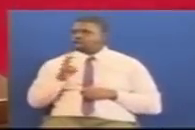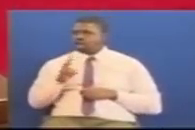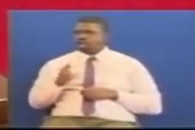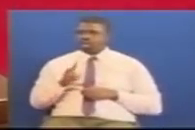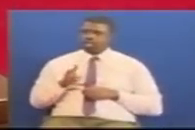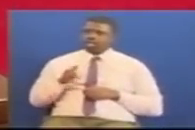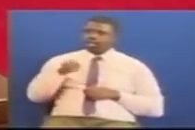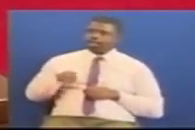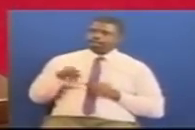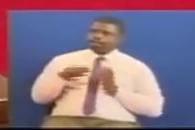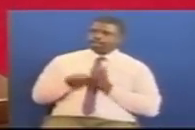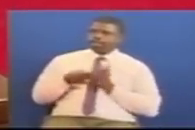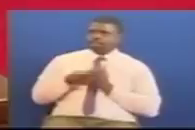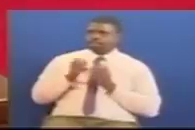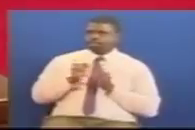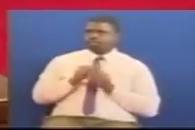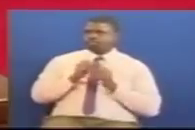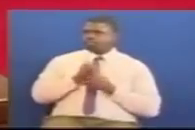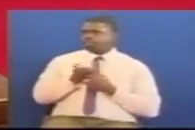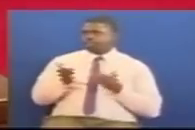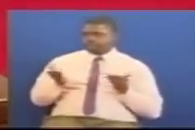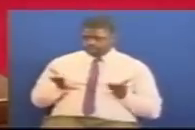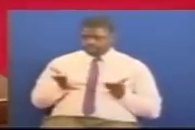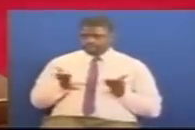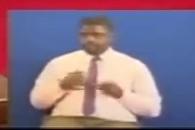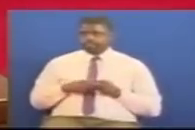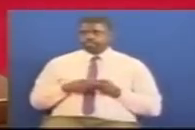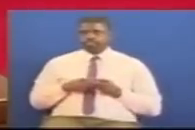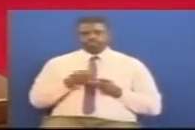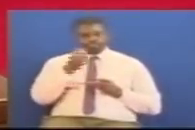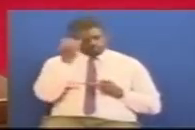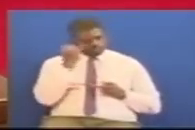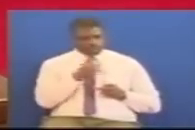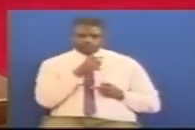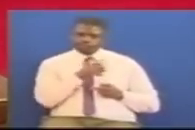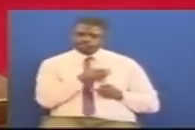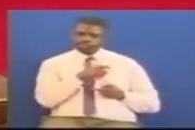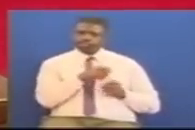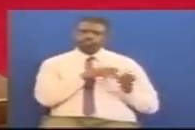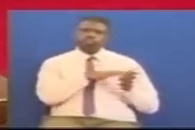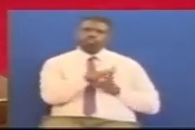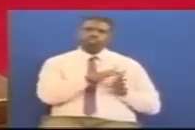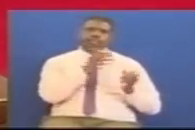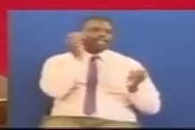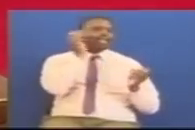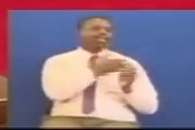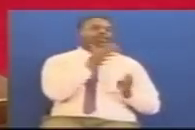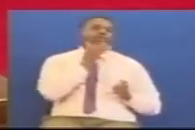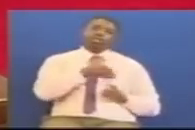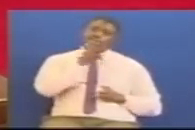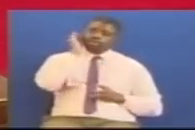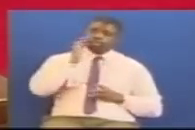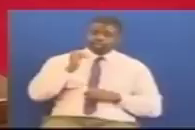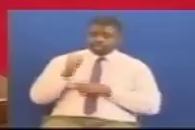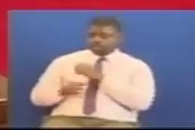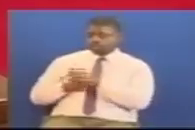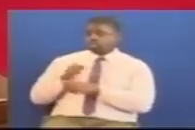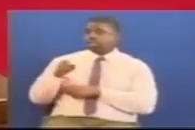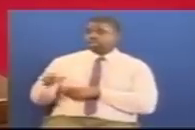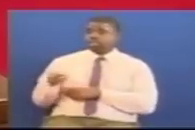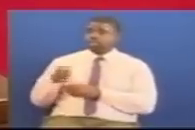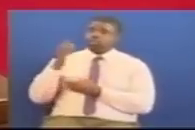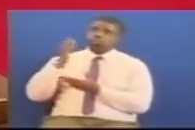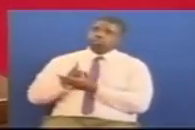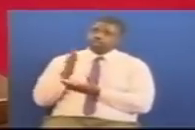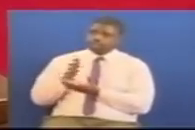M-Pesa na kadhalika. Niwashauri na kuwaeleza waheshimiwa wabunge kwamba lengo la serikali kwa hatua hii ni